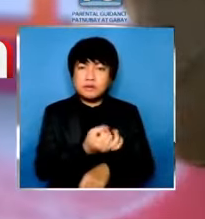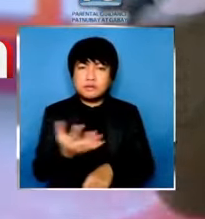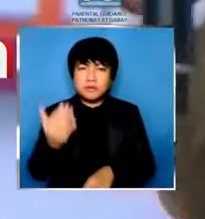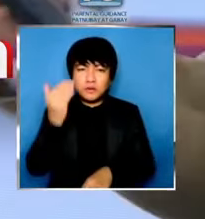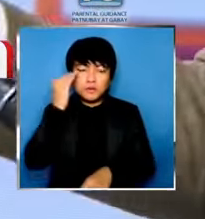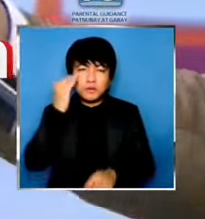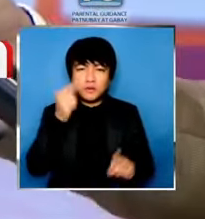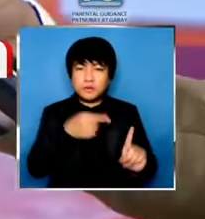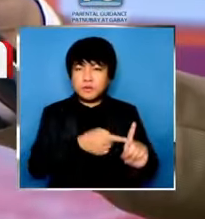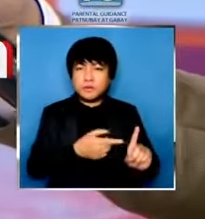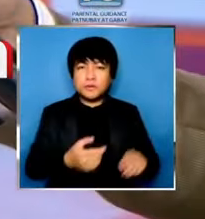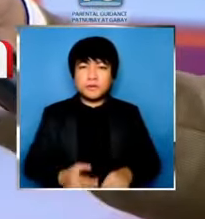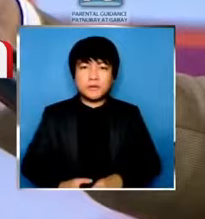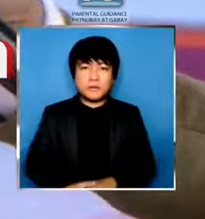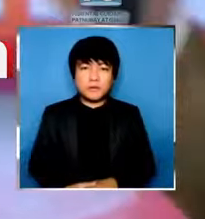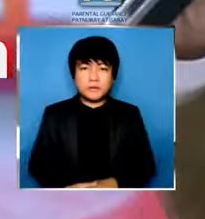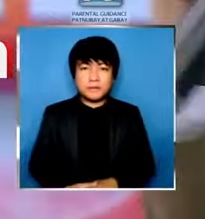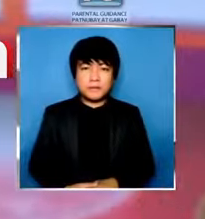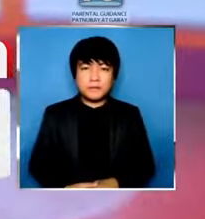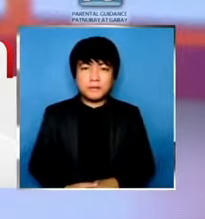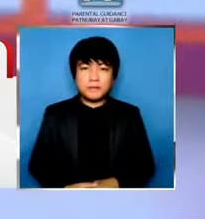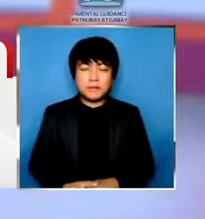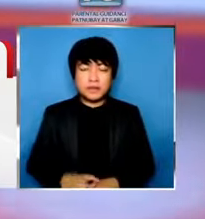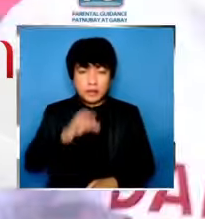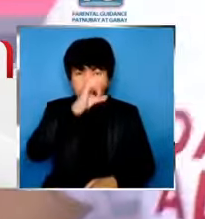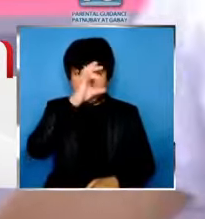na! Alam akong tatlo. Tatlo?